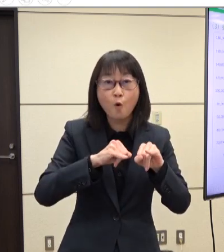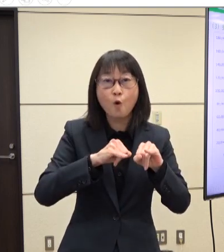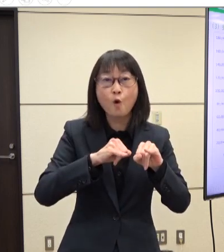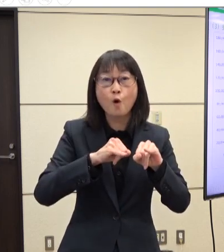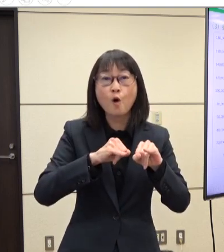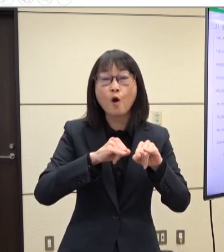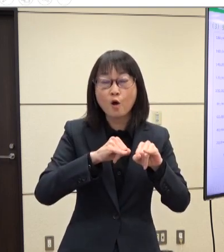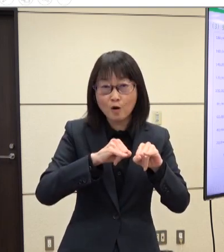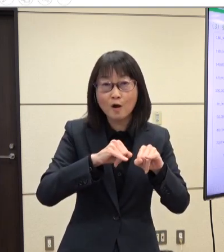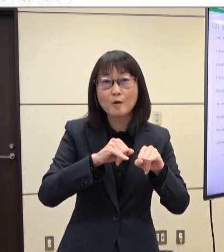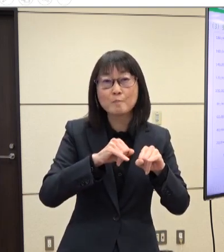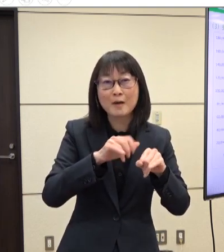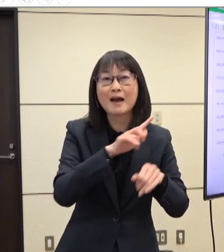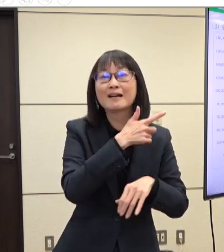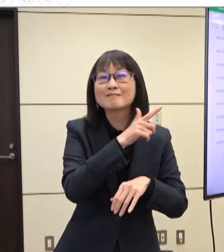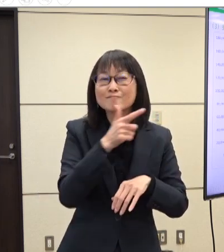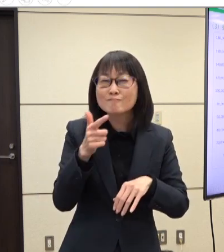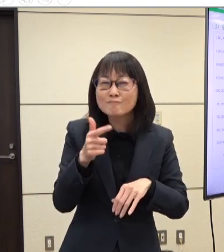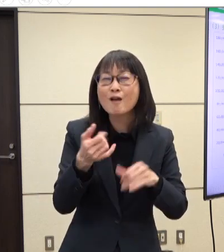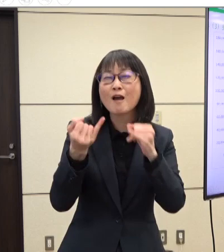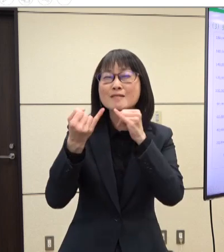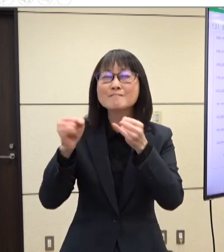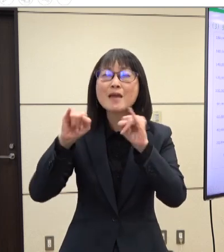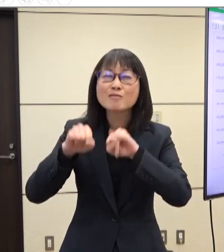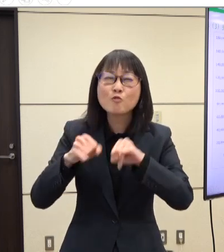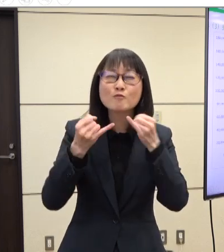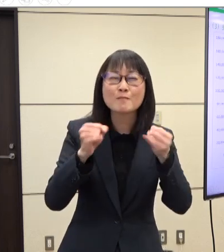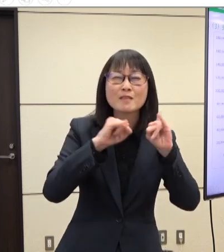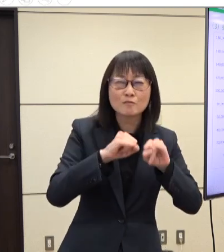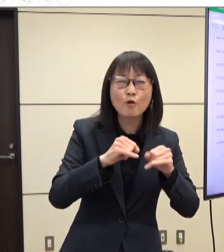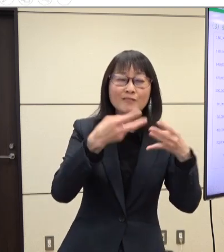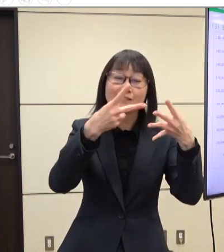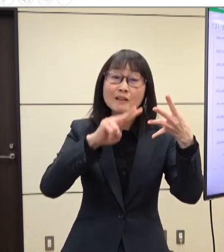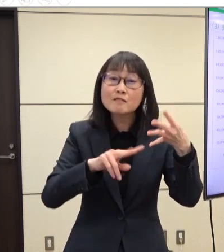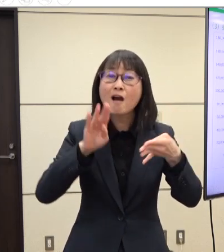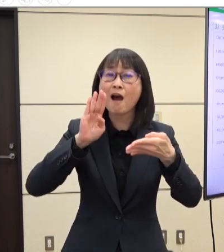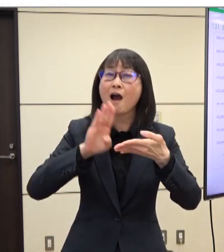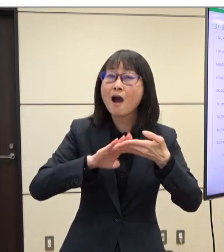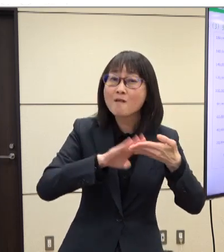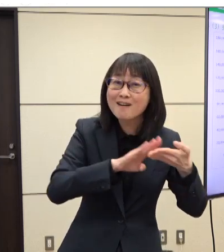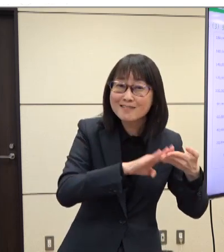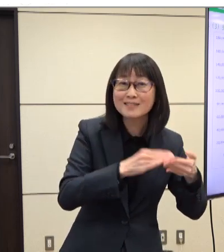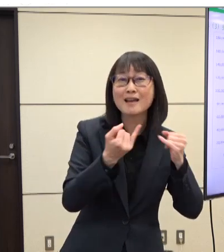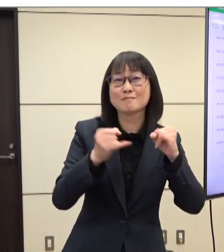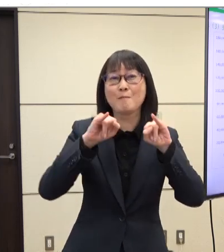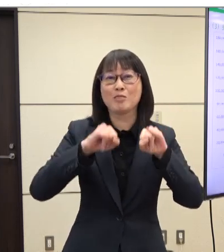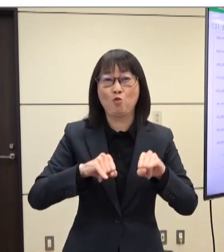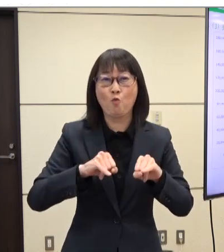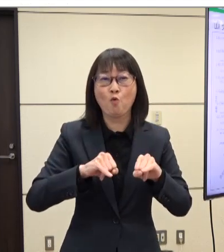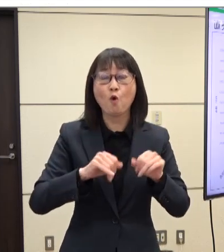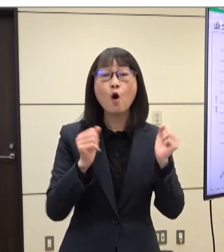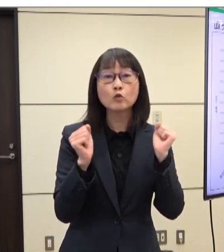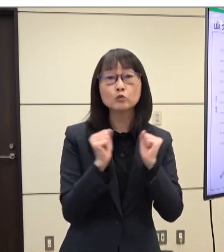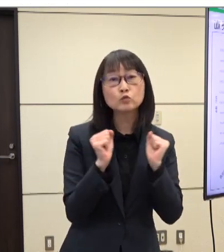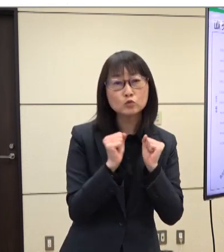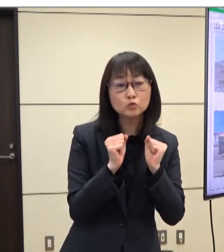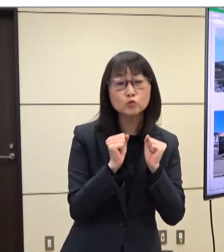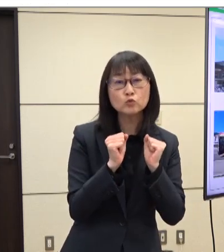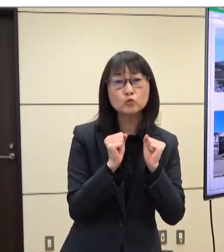にはオータムフェスタ、そして、冬場は冬場でですね、やっぱり雪があって非常に人が減るんですけれども、それ